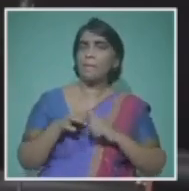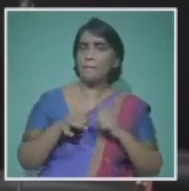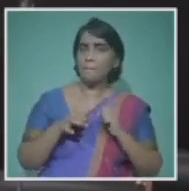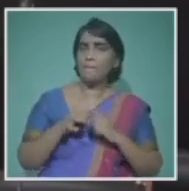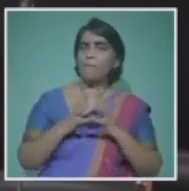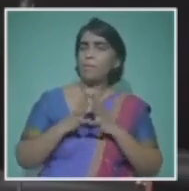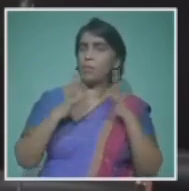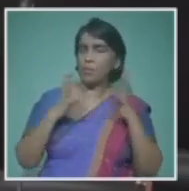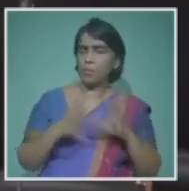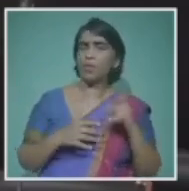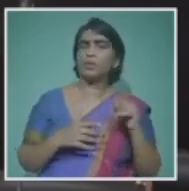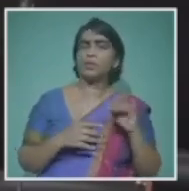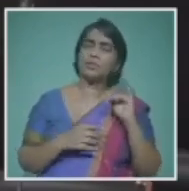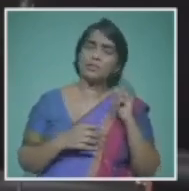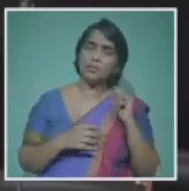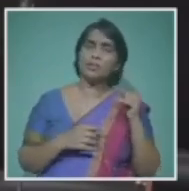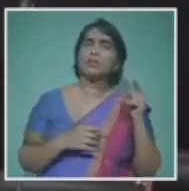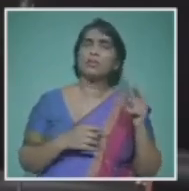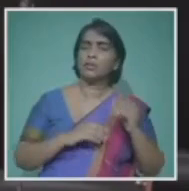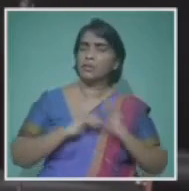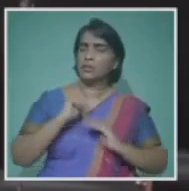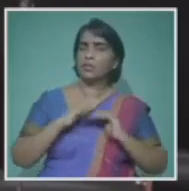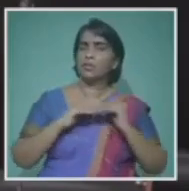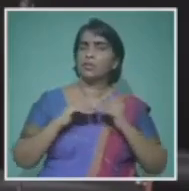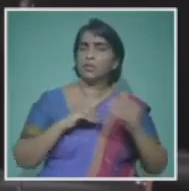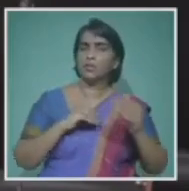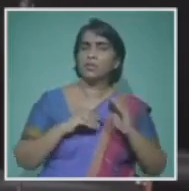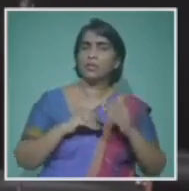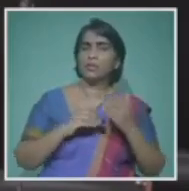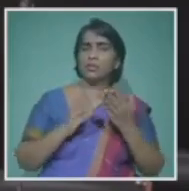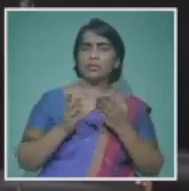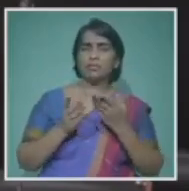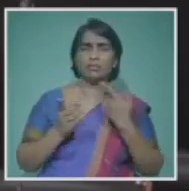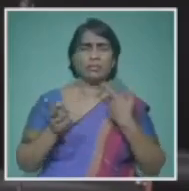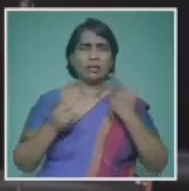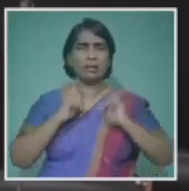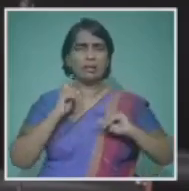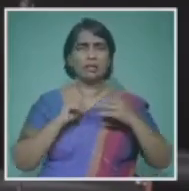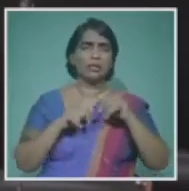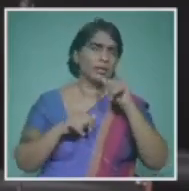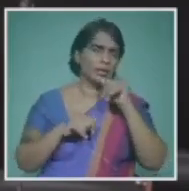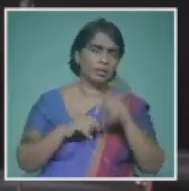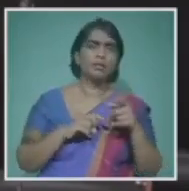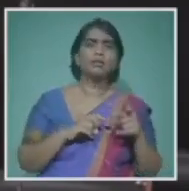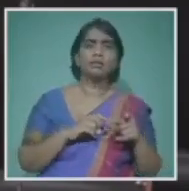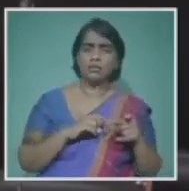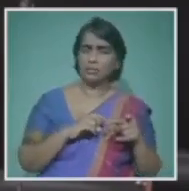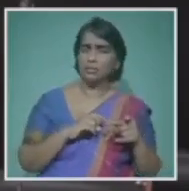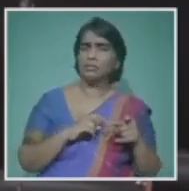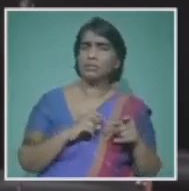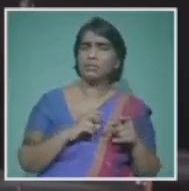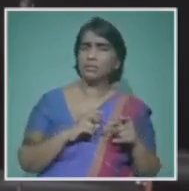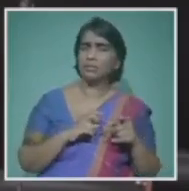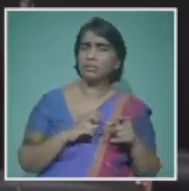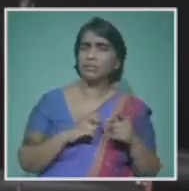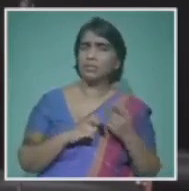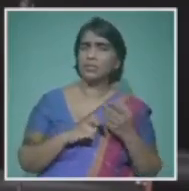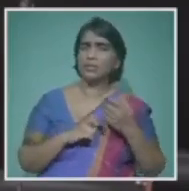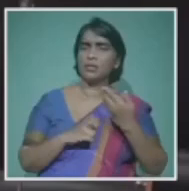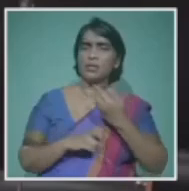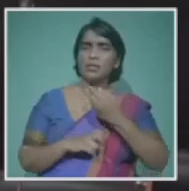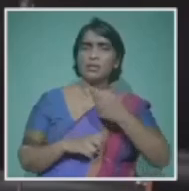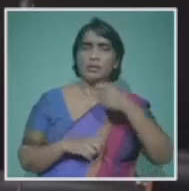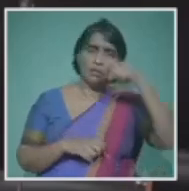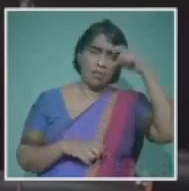ගණනාවක් තියෙනවා. සමහර විට මේ ක්‍රමවේදෙ එන්නේ මේ හැසිරීම එන්නේ ඇත්ත වශයෙන්ම පැවිදි